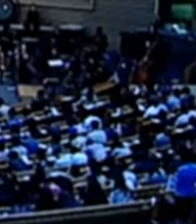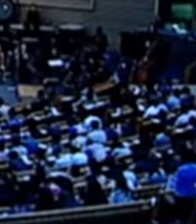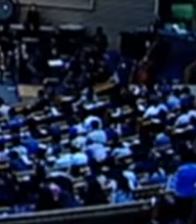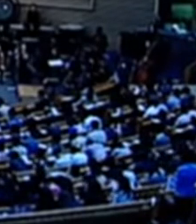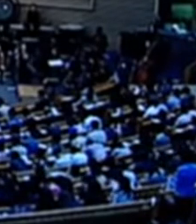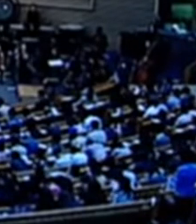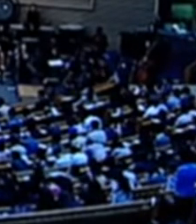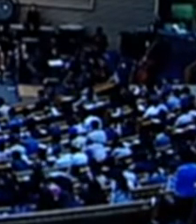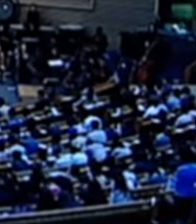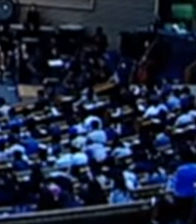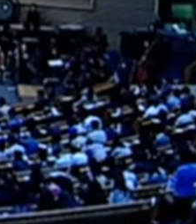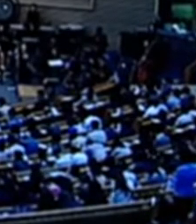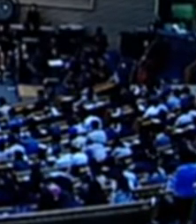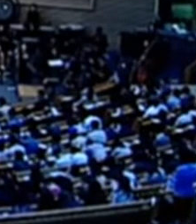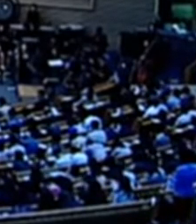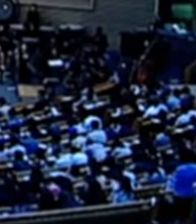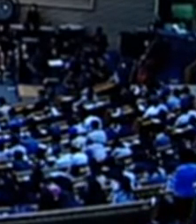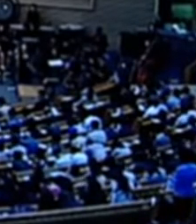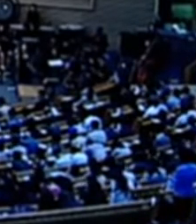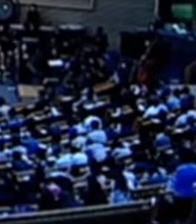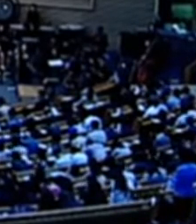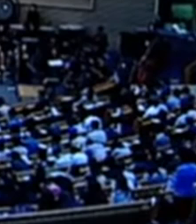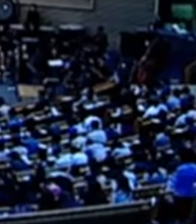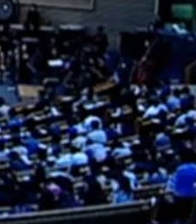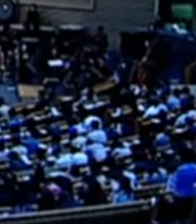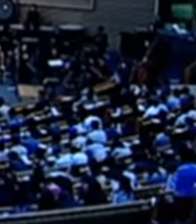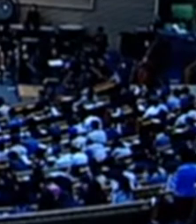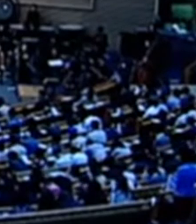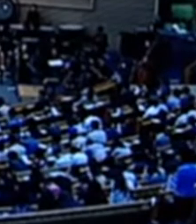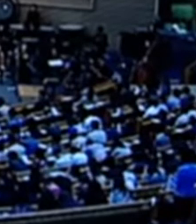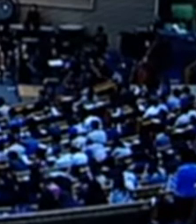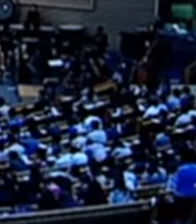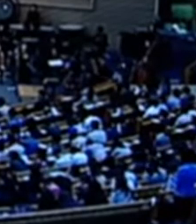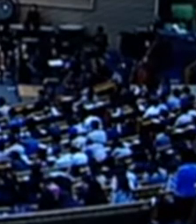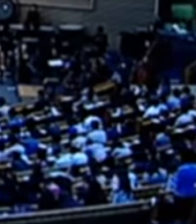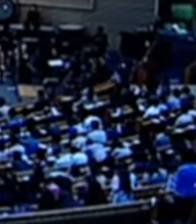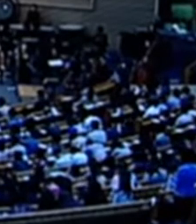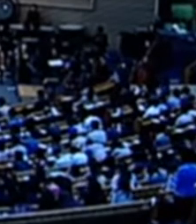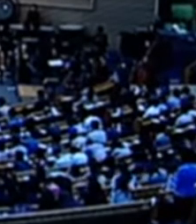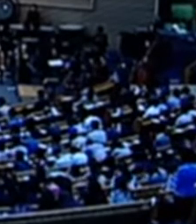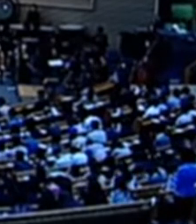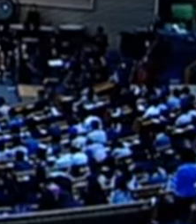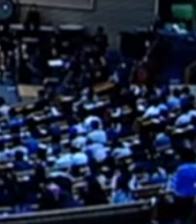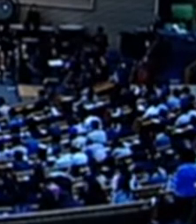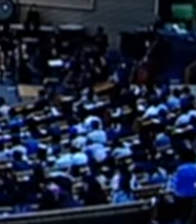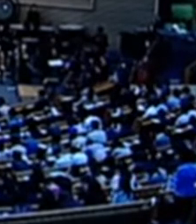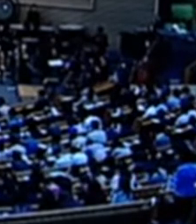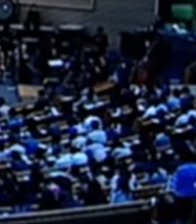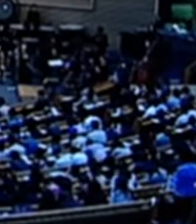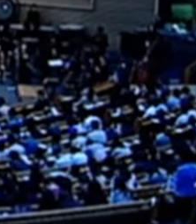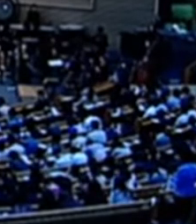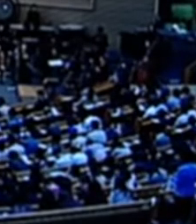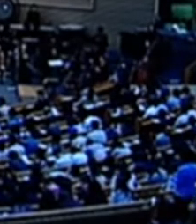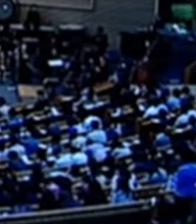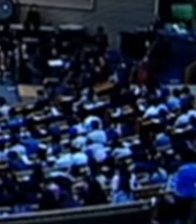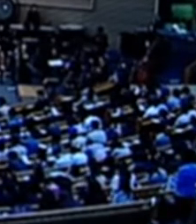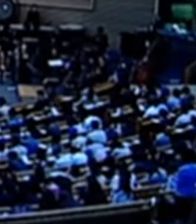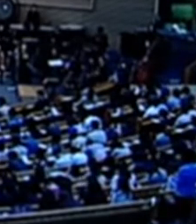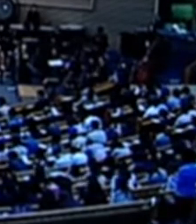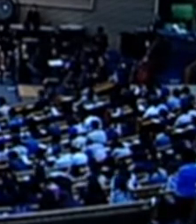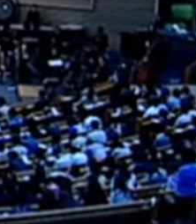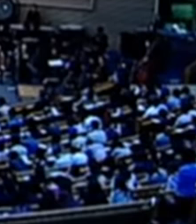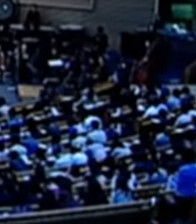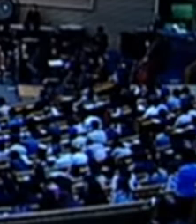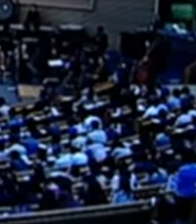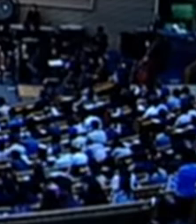성도들의 마음의 심령에 주여 말씀으로 임하시고 생명으로 임하시고 주님 역사해 주소서. 주님의